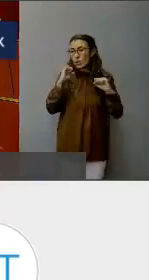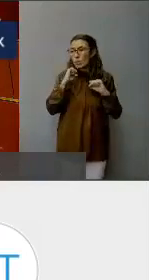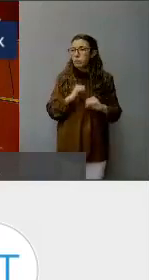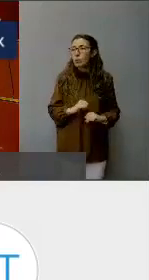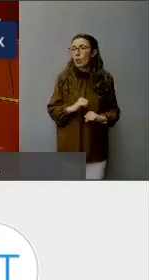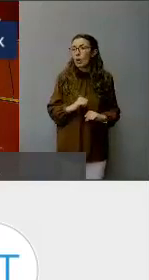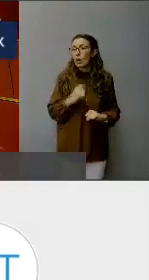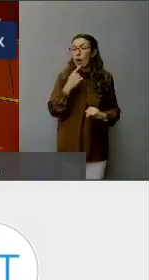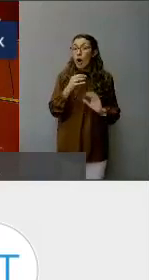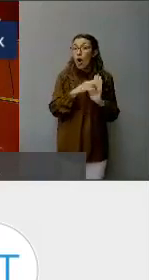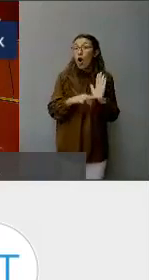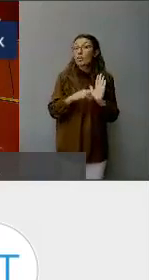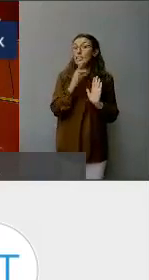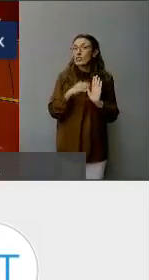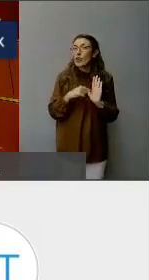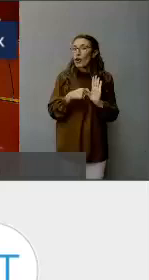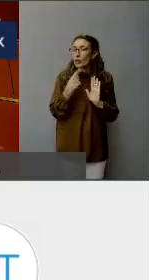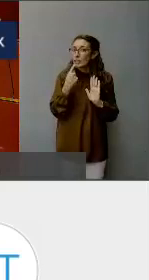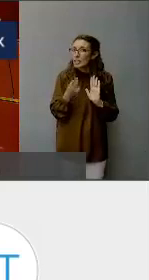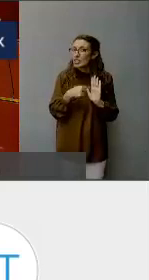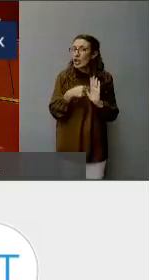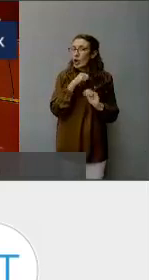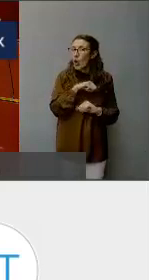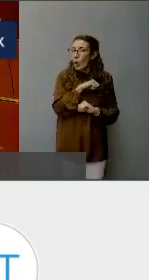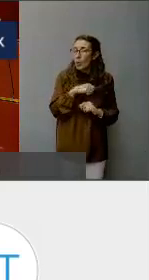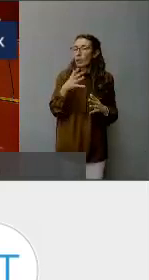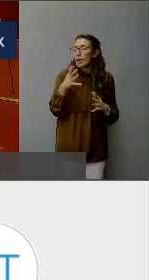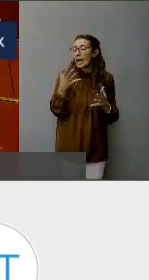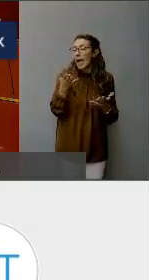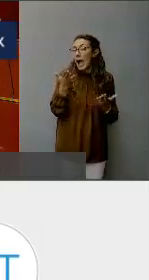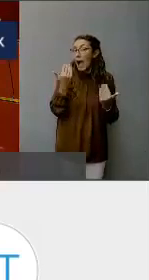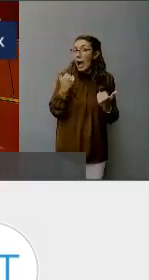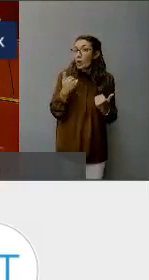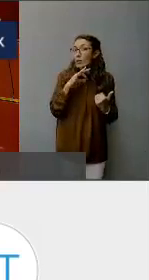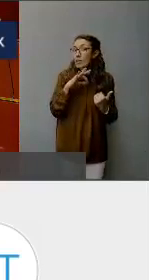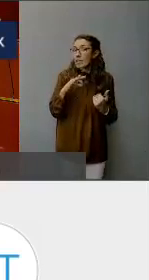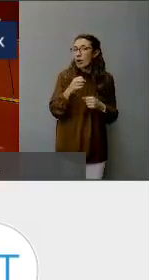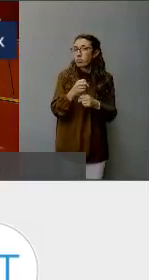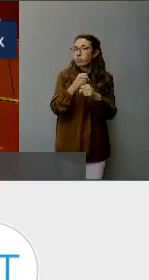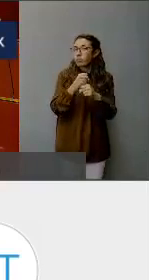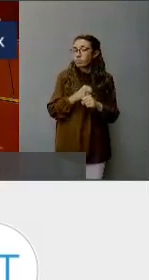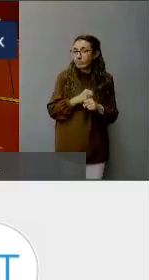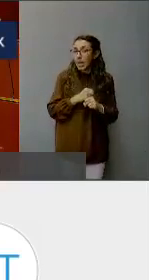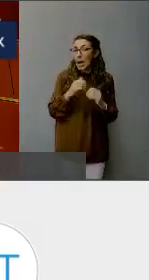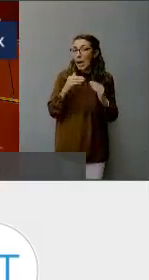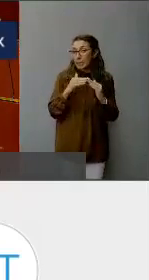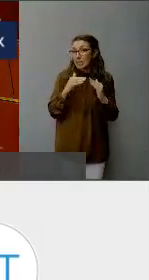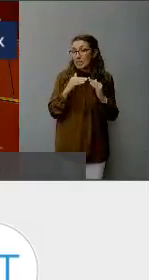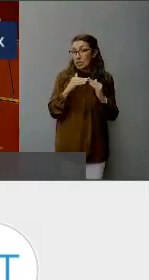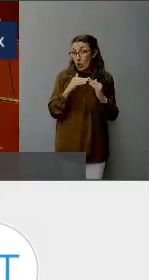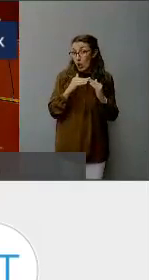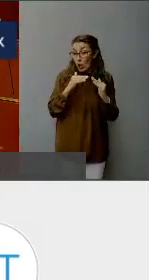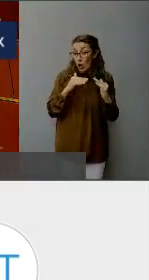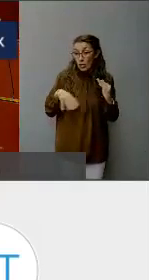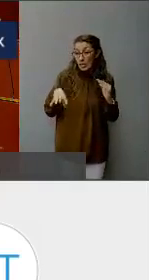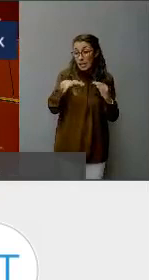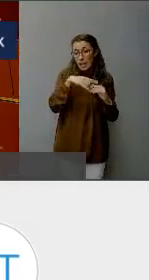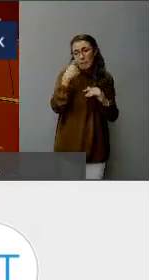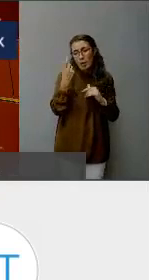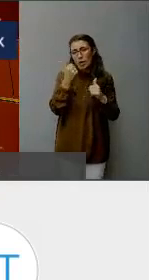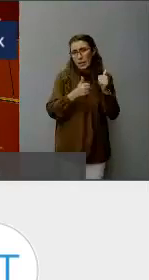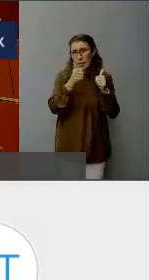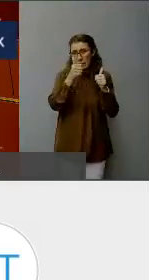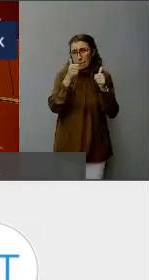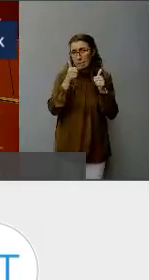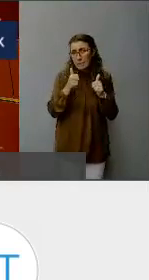un ordine della giovane che dice il comune acquista o comunque prende in concessione una parte di queste abitazioni e poi fare i bandi e c siena